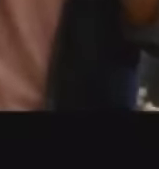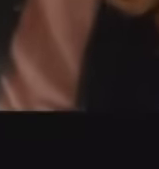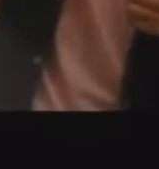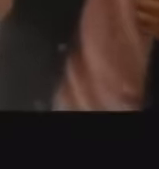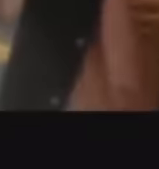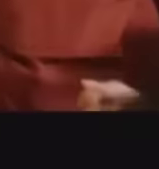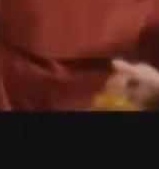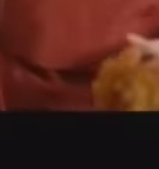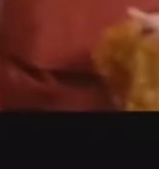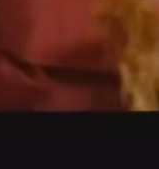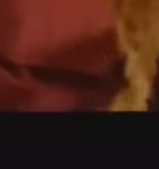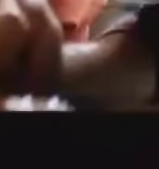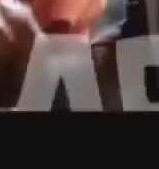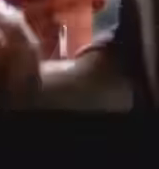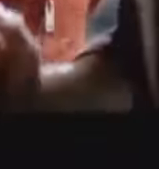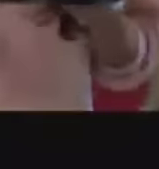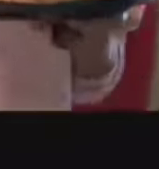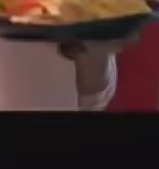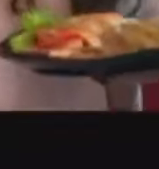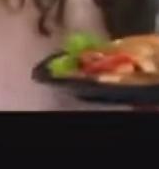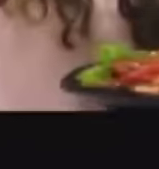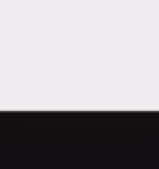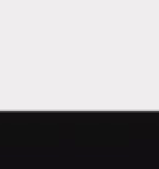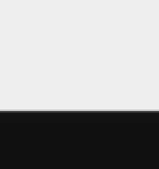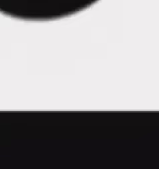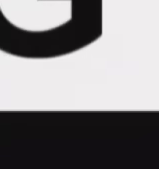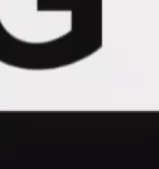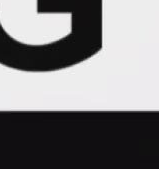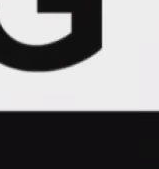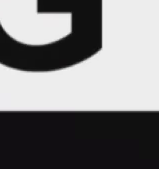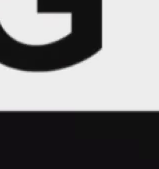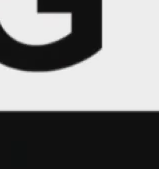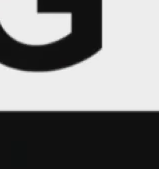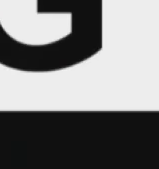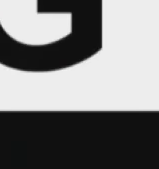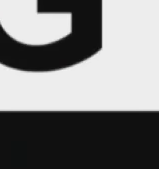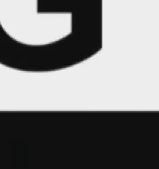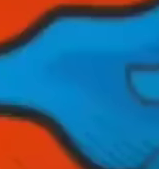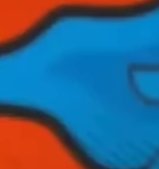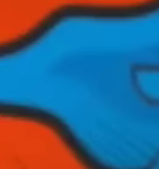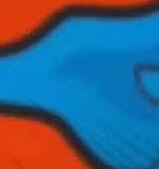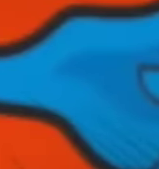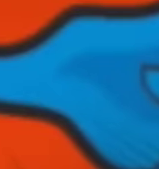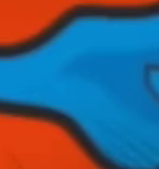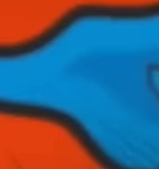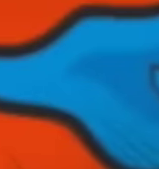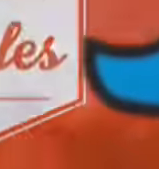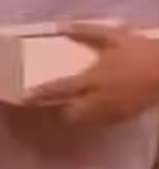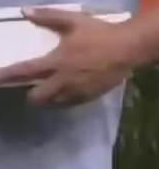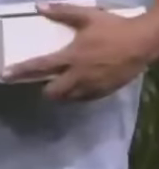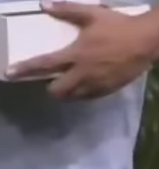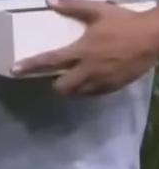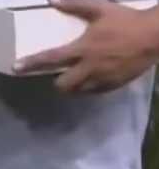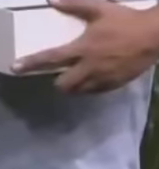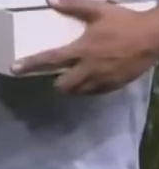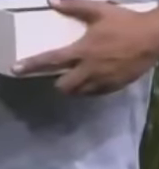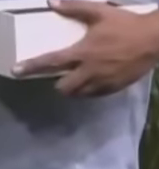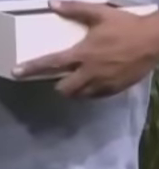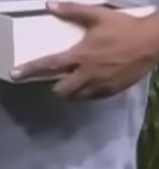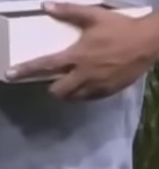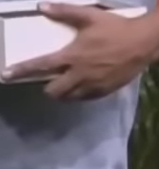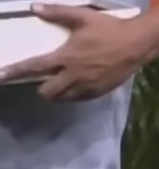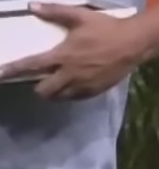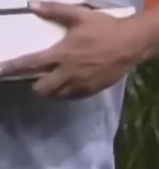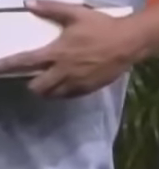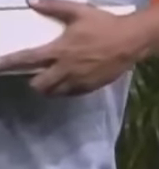Goreng. Nikmatnya sedapkan harimu. Jelas rasa sedapnya. Dari Wings Food. Ada yang jago ngeles. Teman-teman ada yang